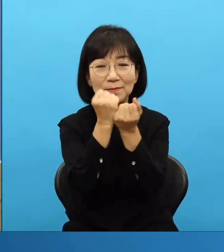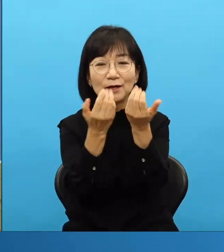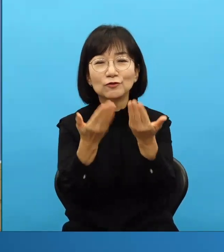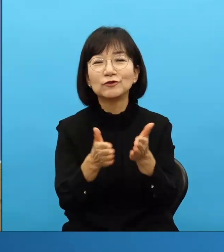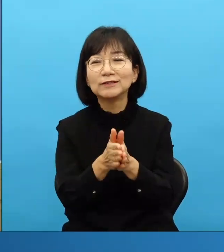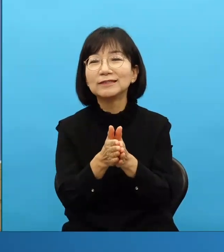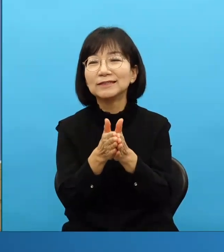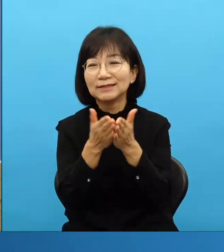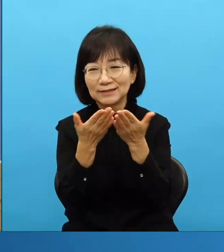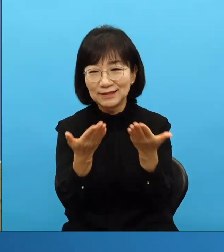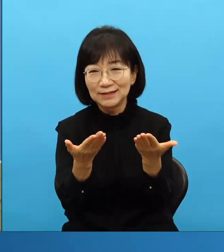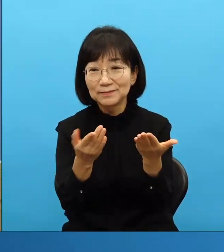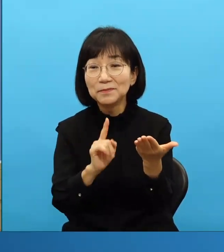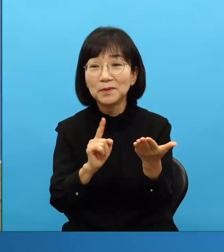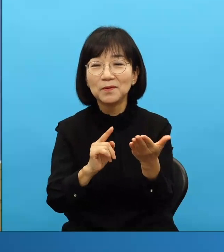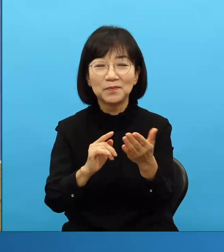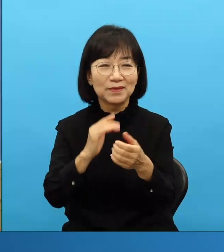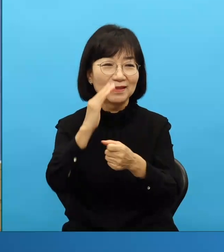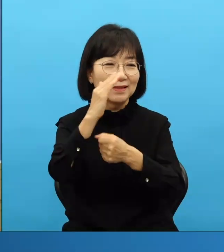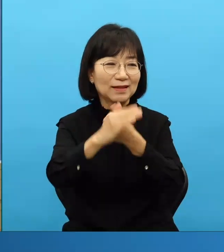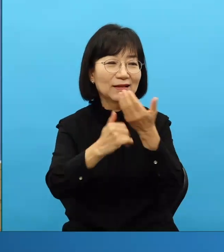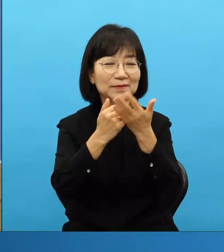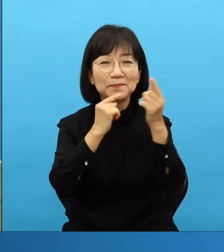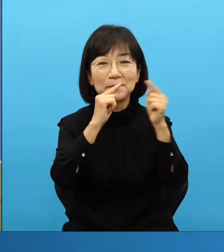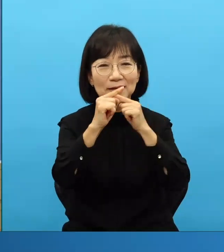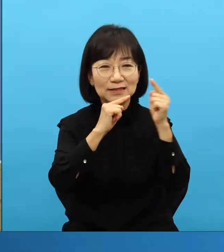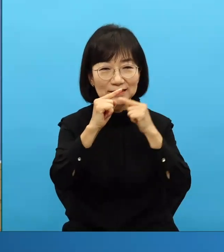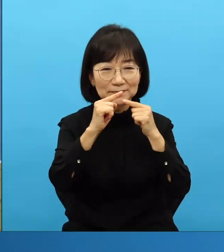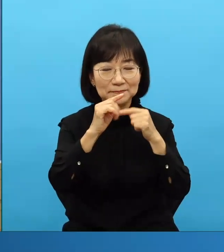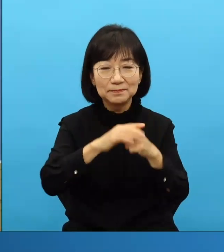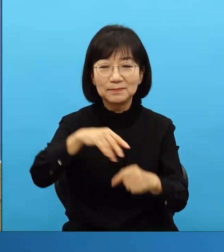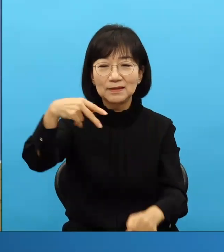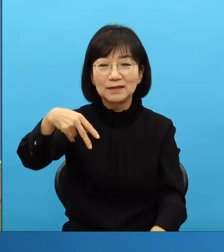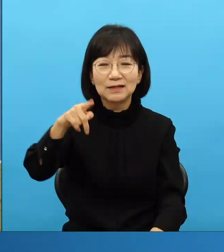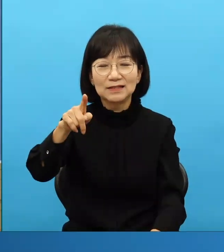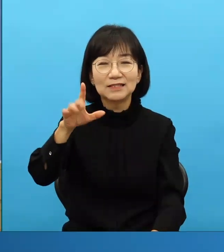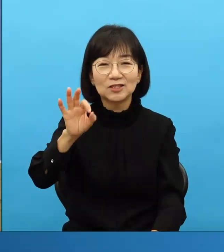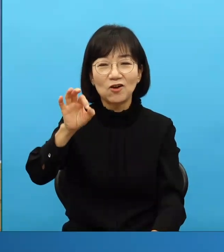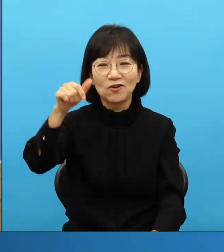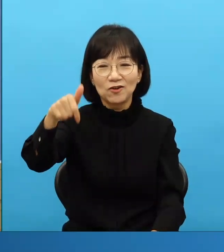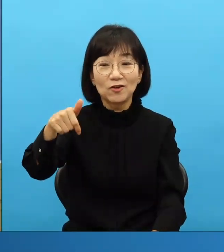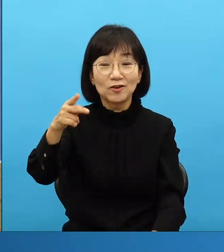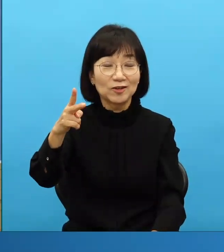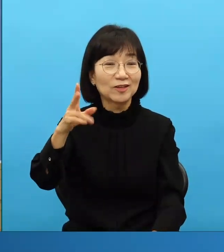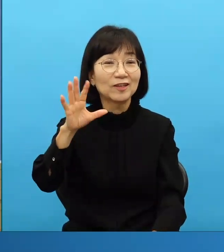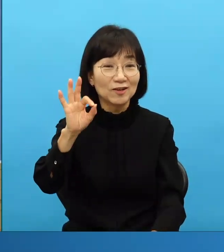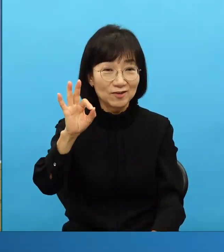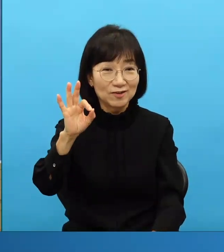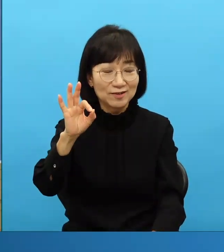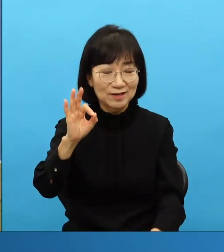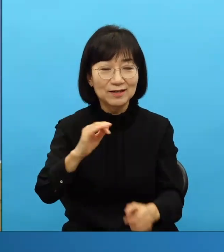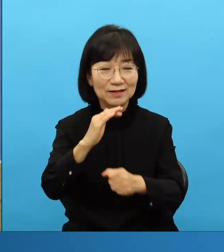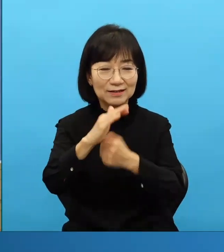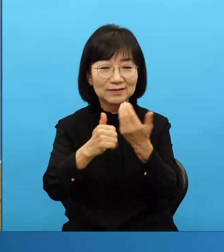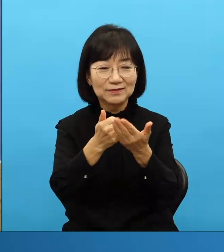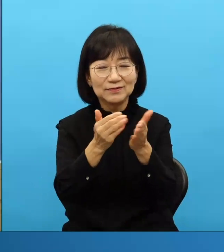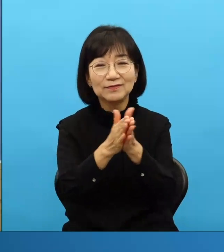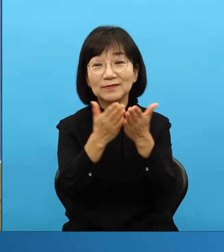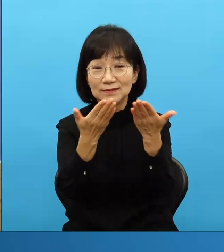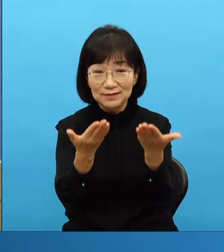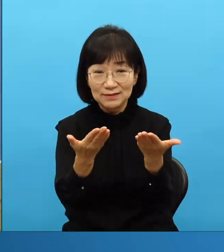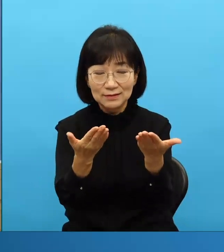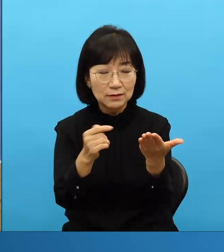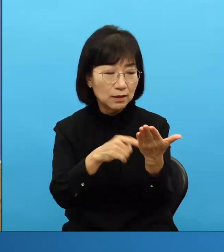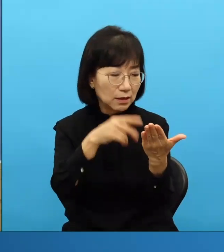path. 바로 하나님의 말씀인 성경입니다. It is the Holy Bible that speaks of God's word. 우리는 성경을 통해서 인간의 문제가 어떤